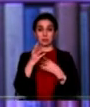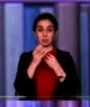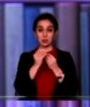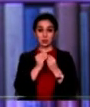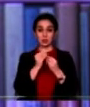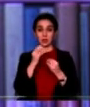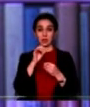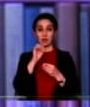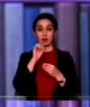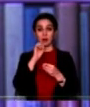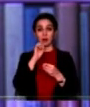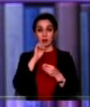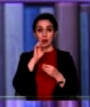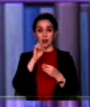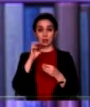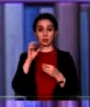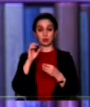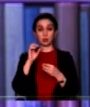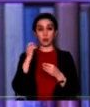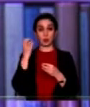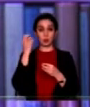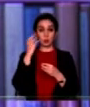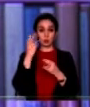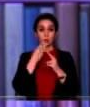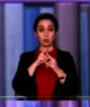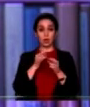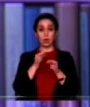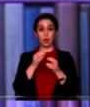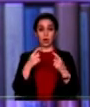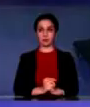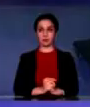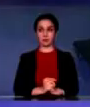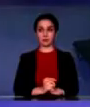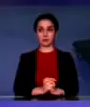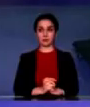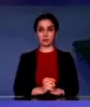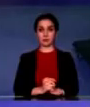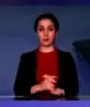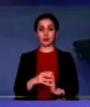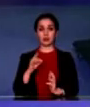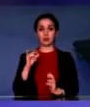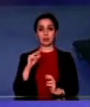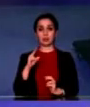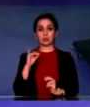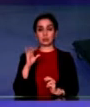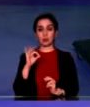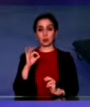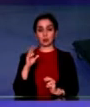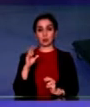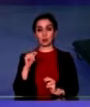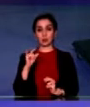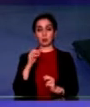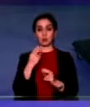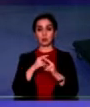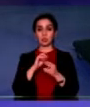bilan radio tugmalar guruhi, ya'ni radio group obyekti bilan tanishgan edik. Radio group obyektining birgina